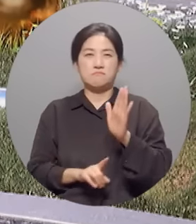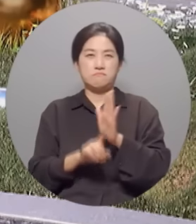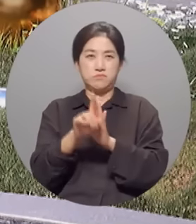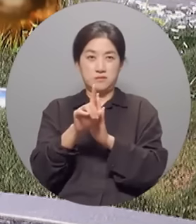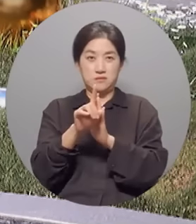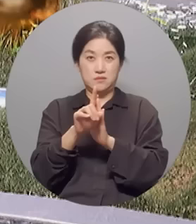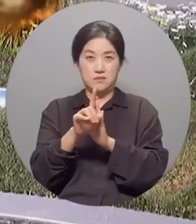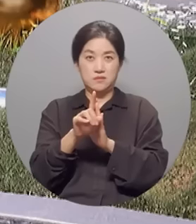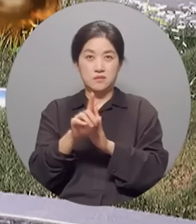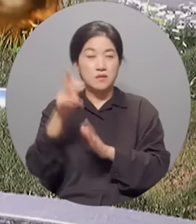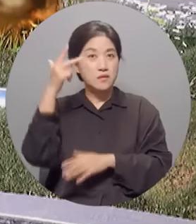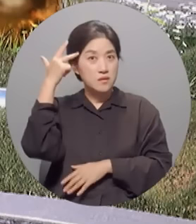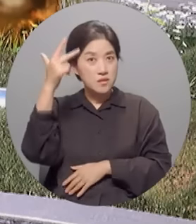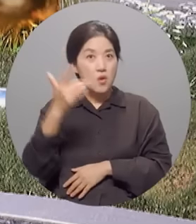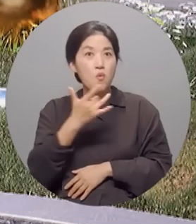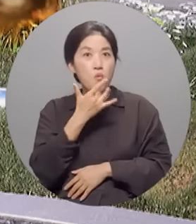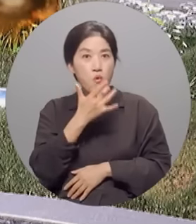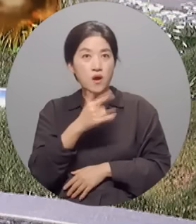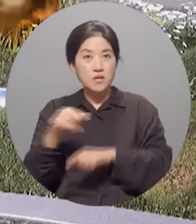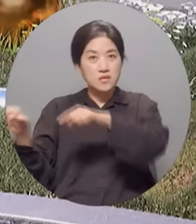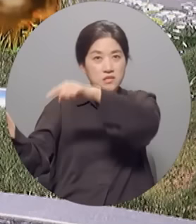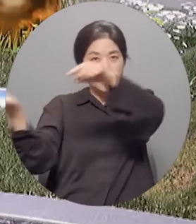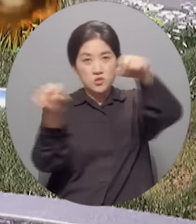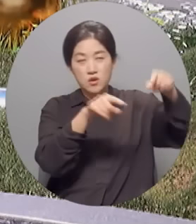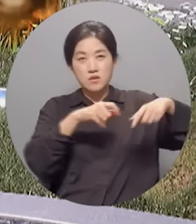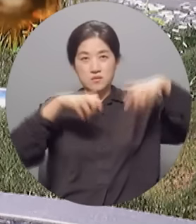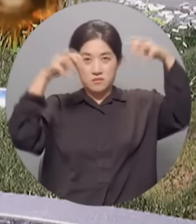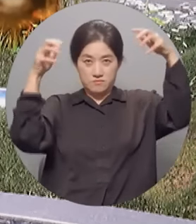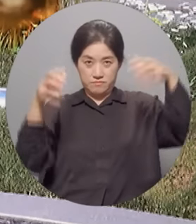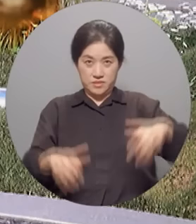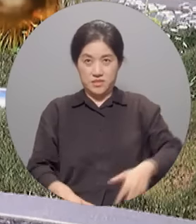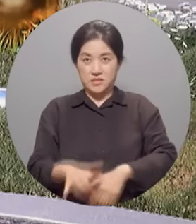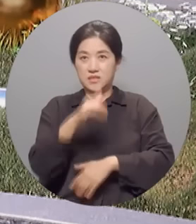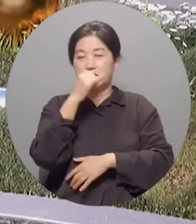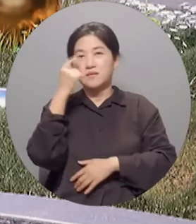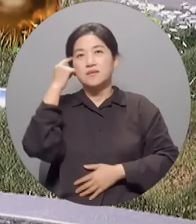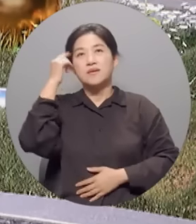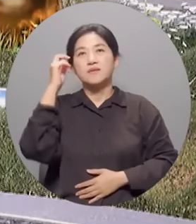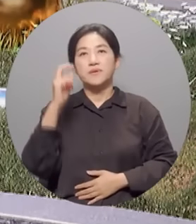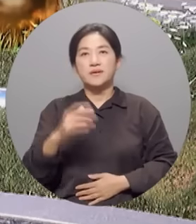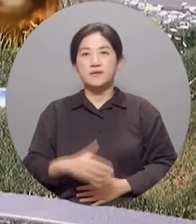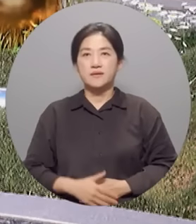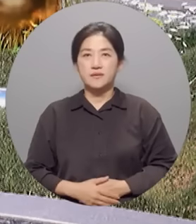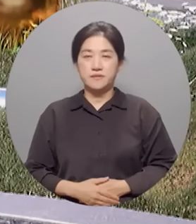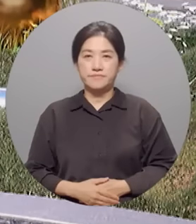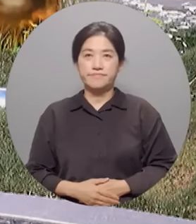치솟겠고요. 다음 주 화요일에는 전국적으로 비가 내릴 전망입니다. 날씨였습니다.